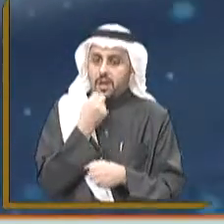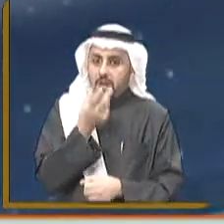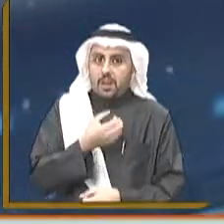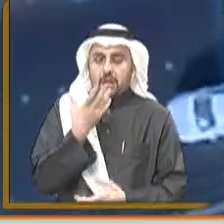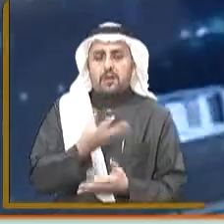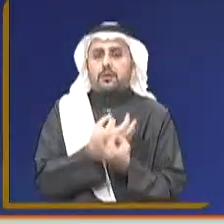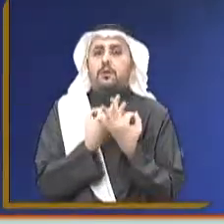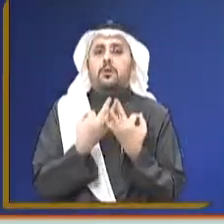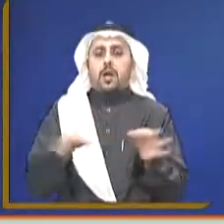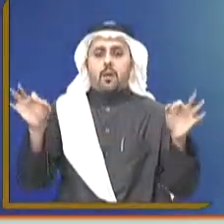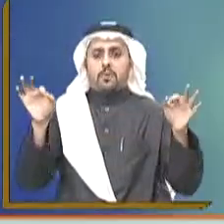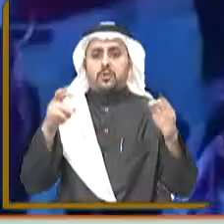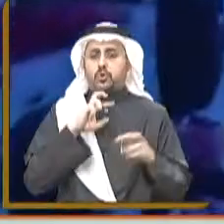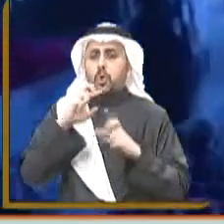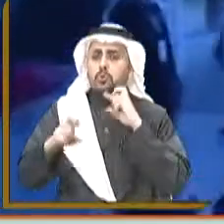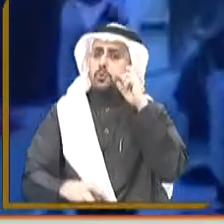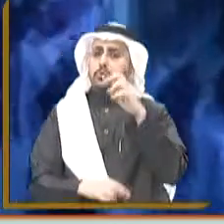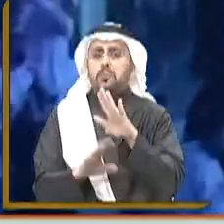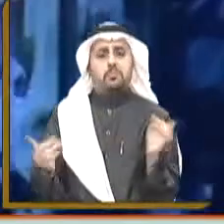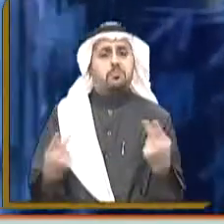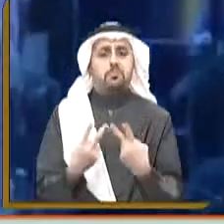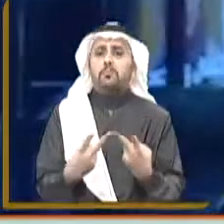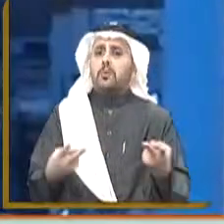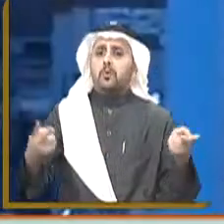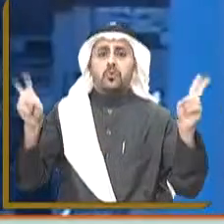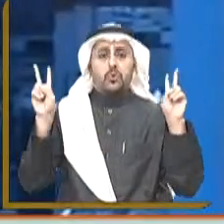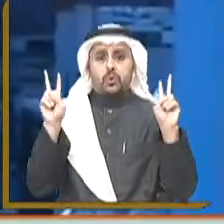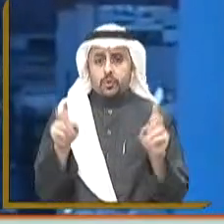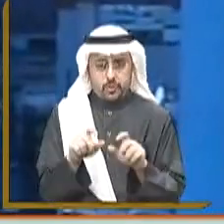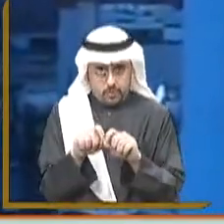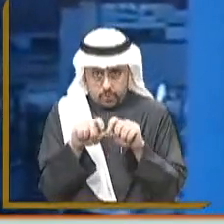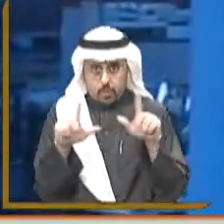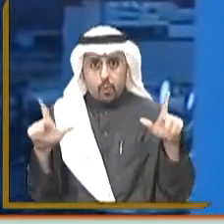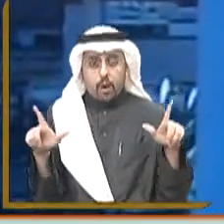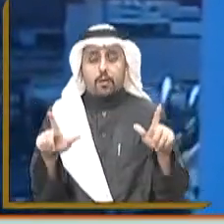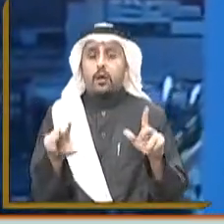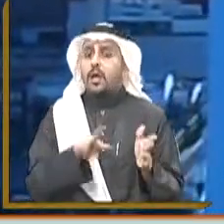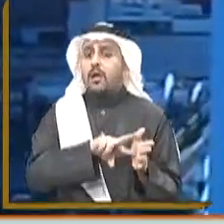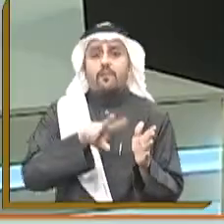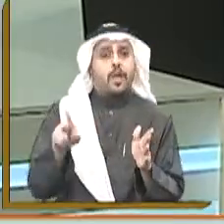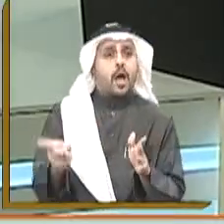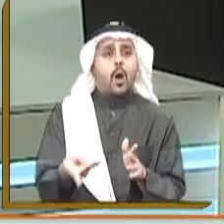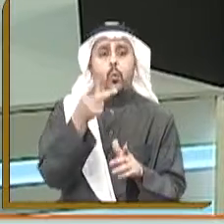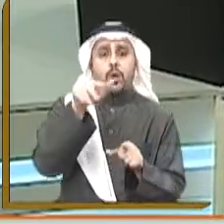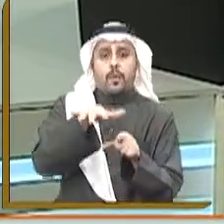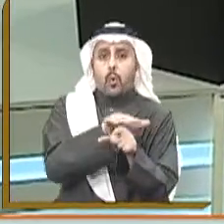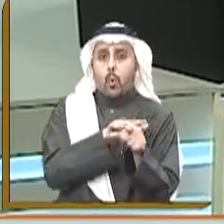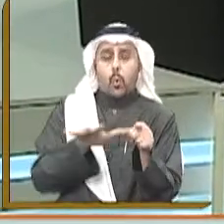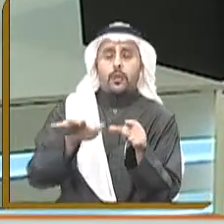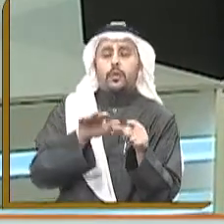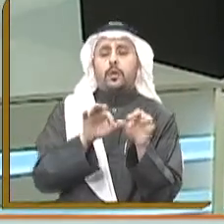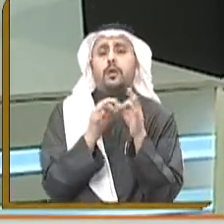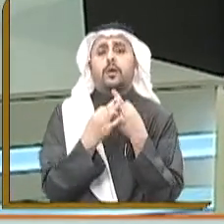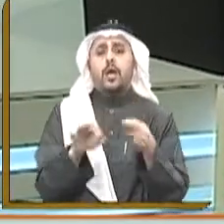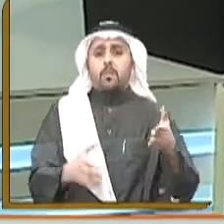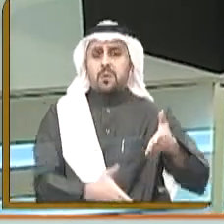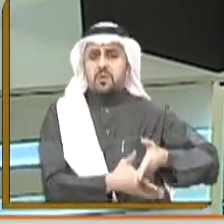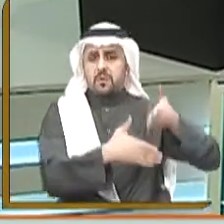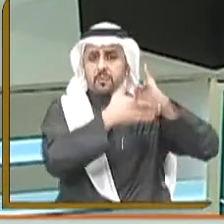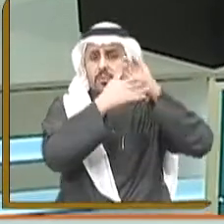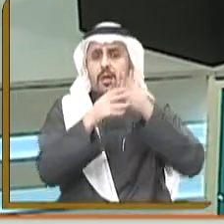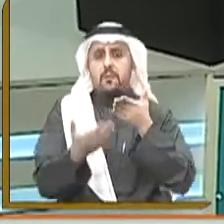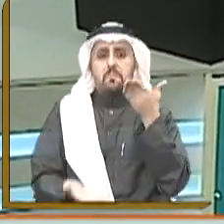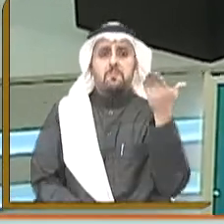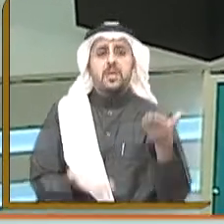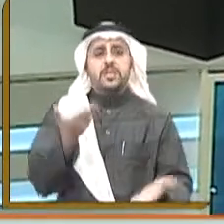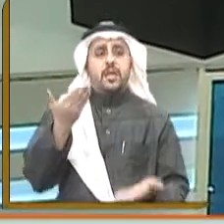الاقتصادي والخدمات الأساسية في ظل التحول الوطني ودور البنى التحتية والخدمات اللوجستية